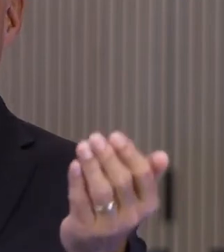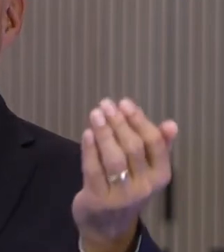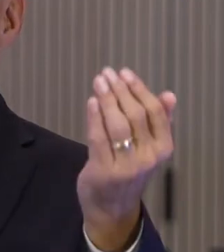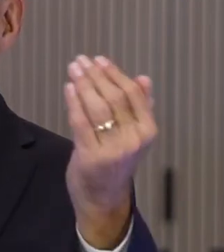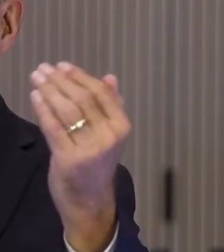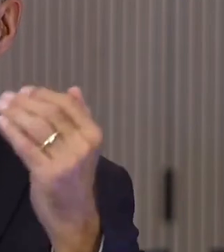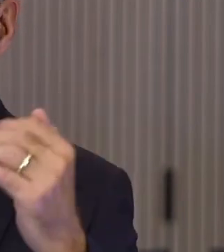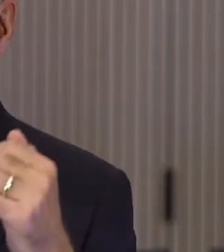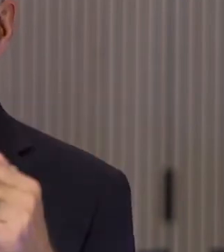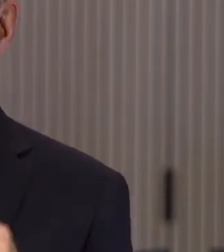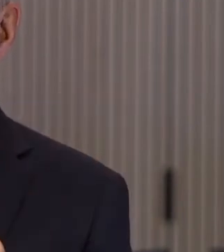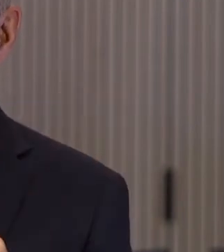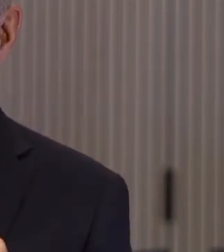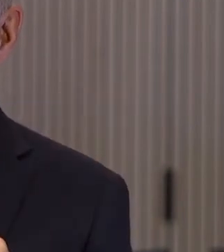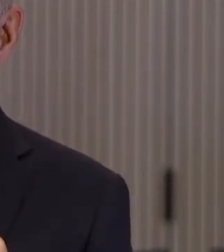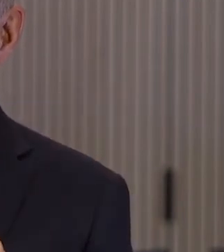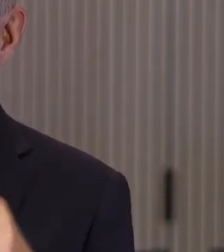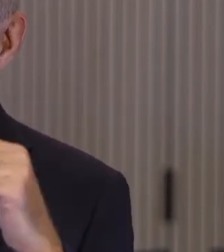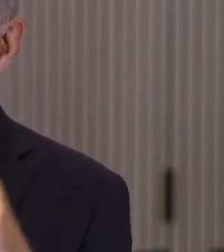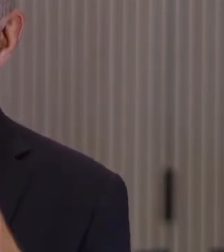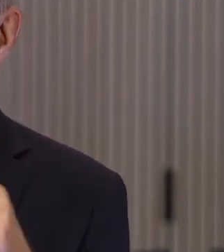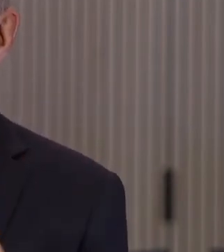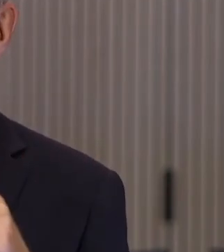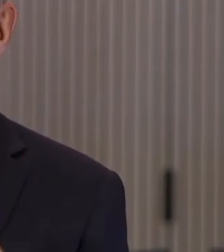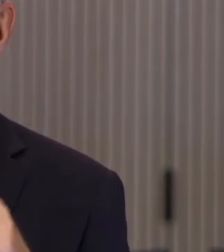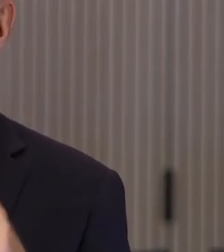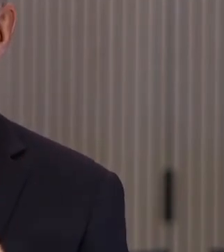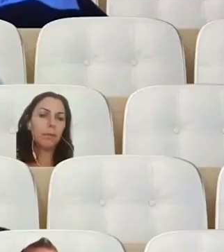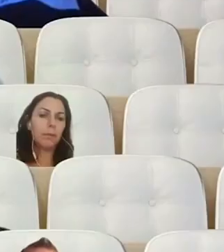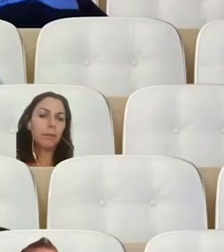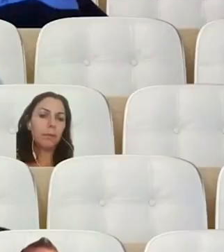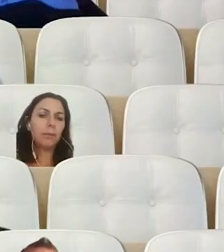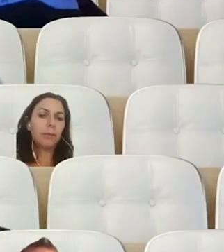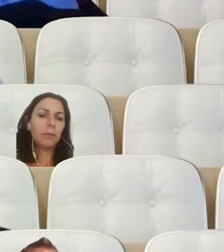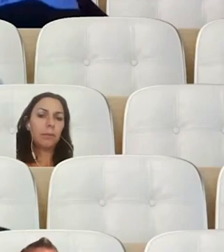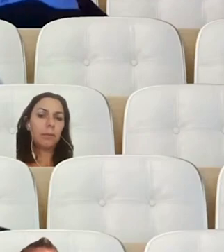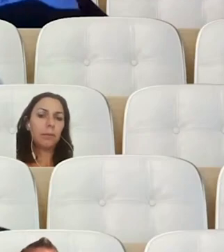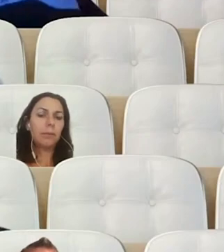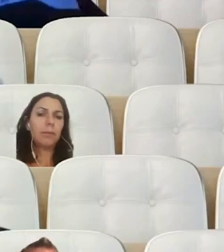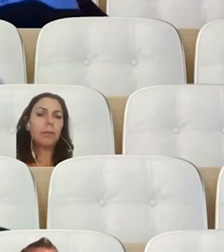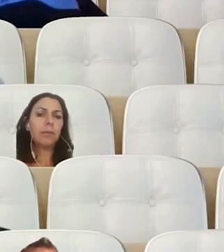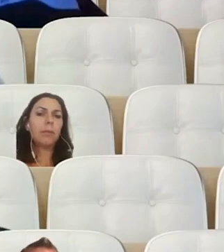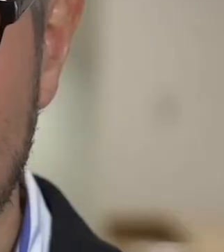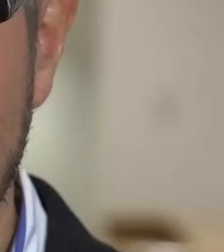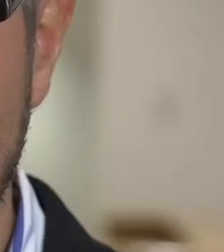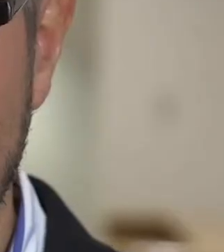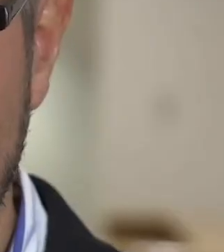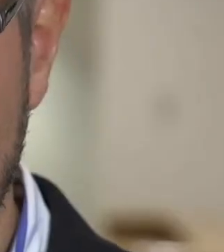from which all the world will come to see how to make this happen.